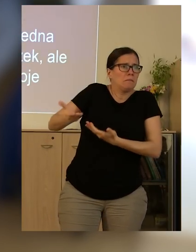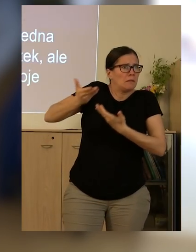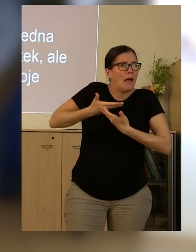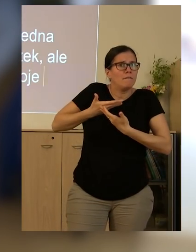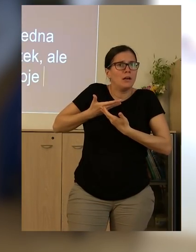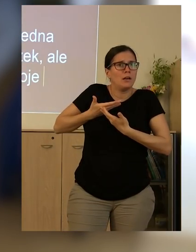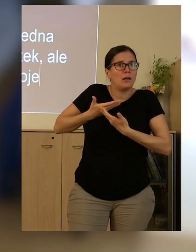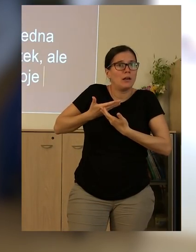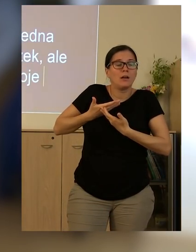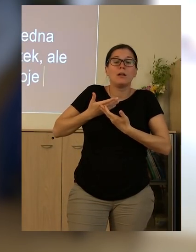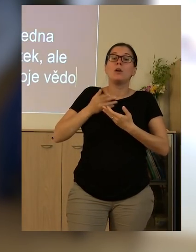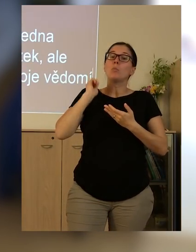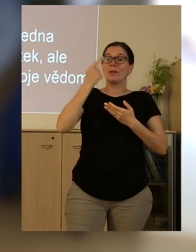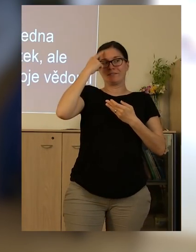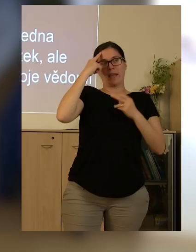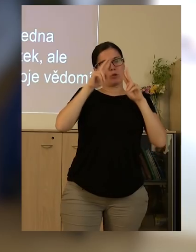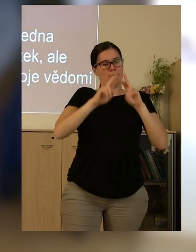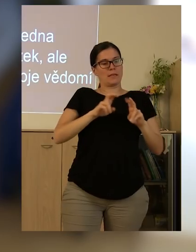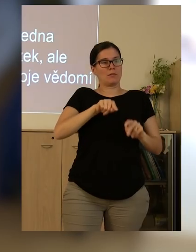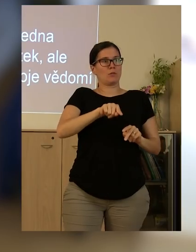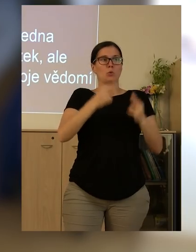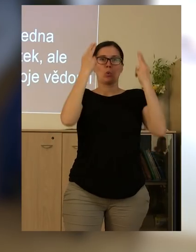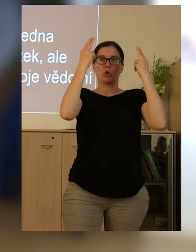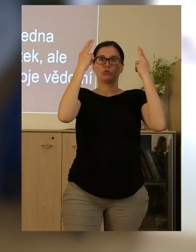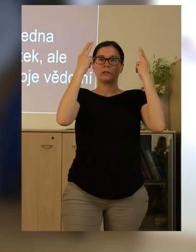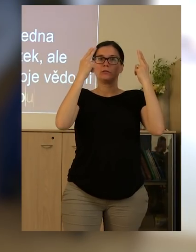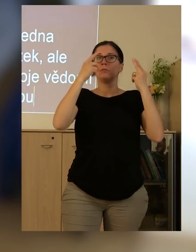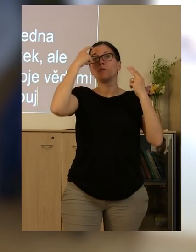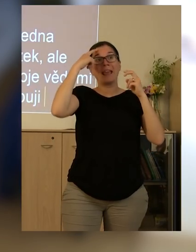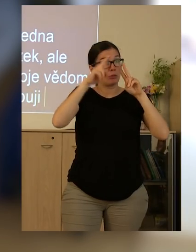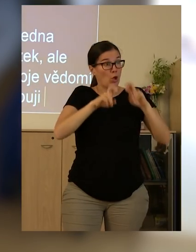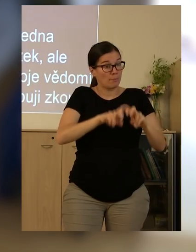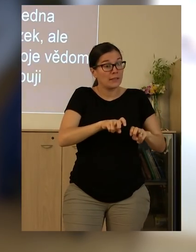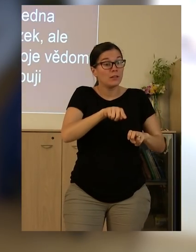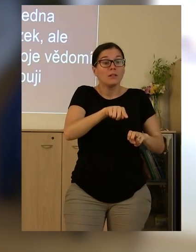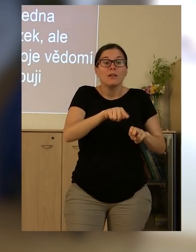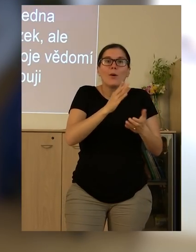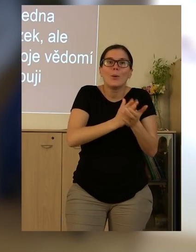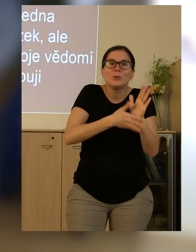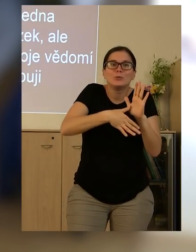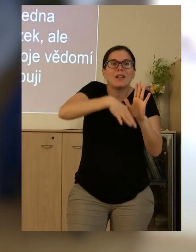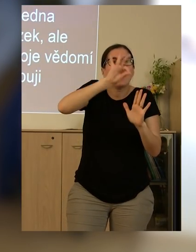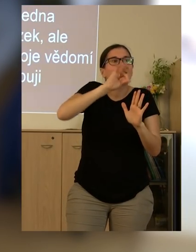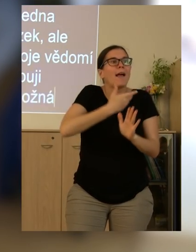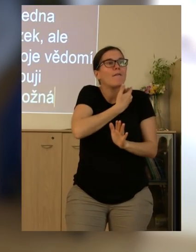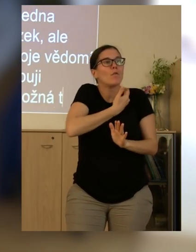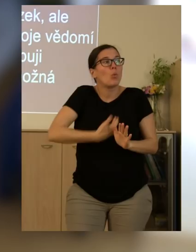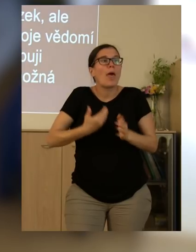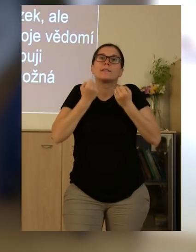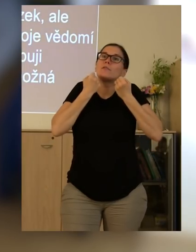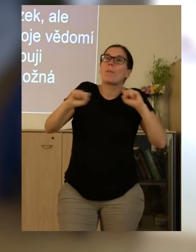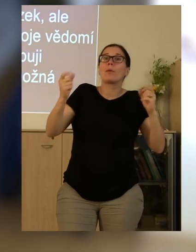pak potřebuju zkoumat nejdřív to vědomí. Primárně potřebuju to všechno prozkoumat. A možná teprve tam zjistím, kde je moje vůle, ta svobodná